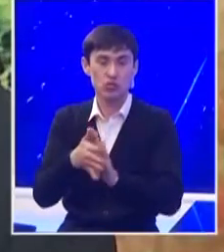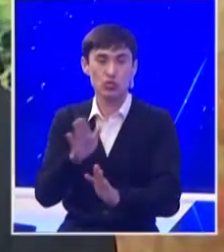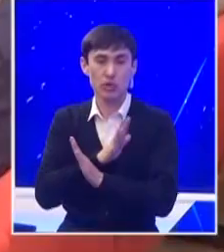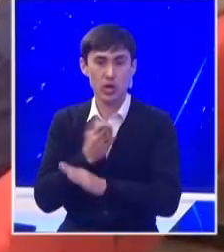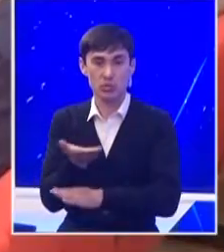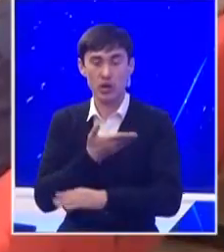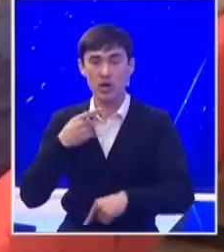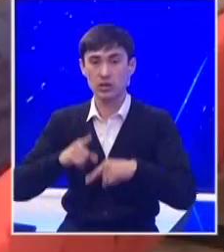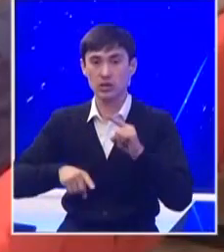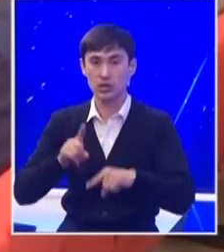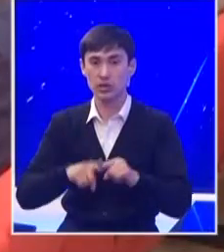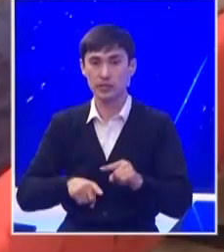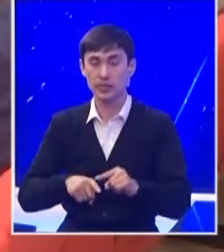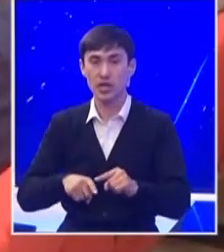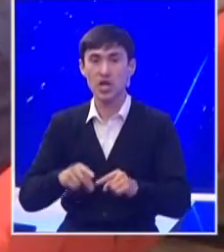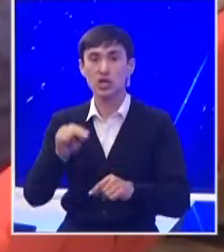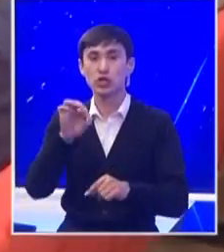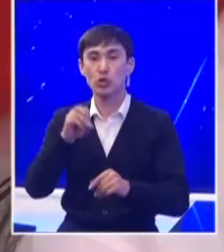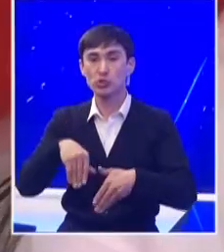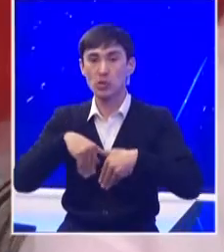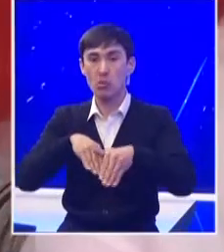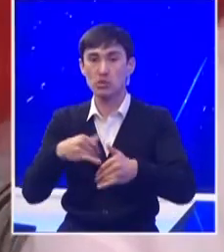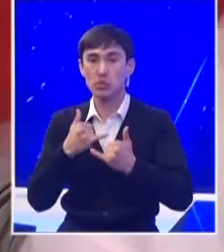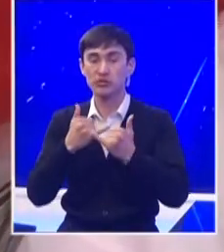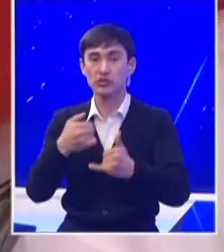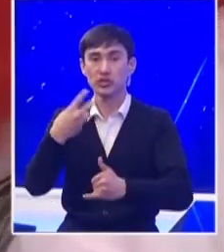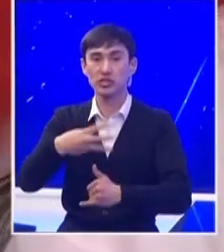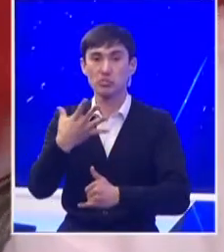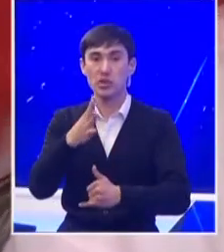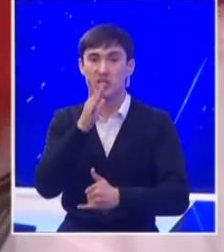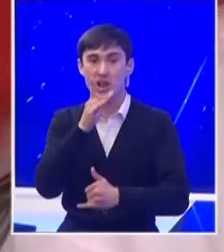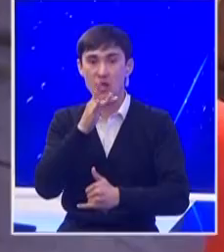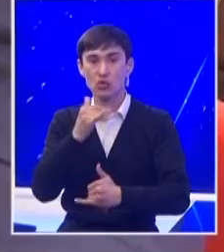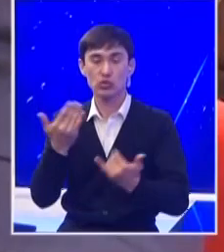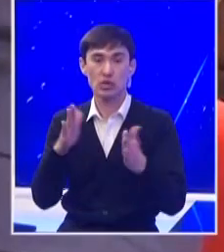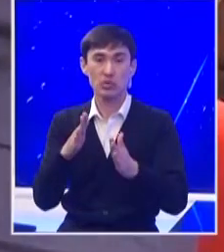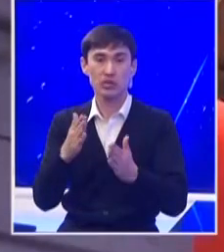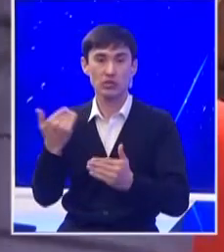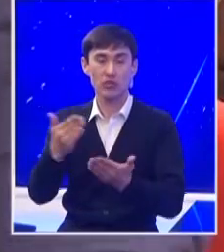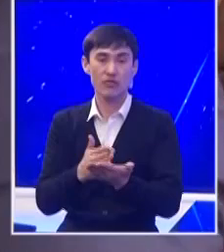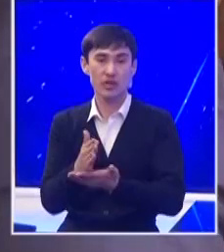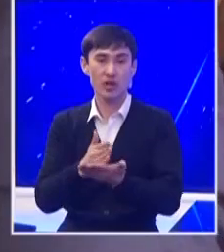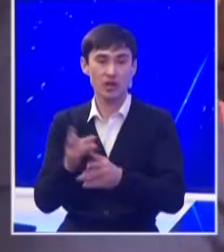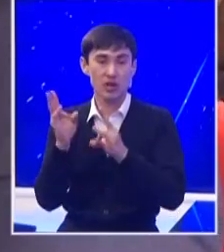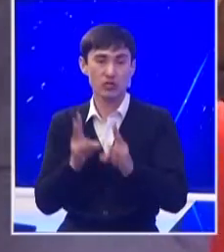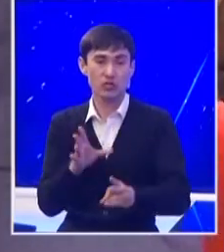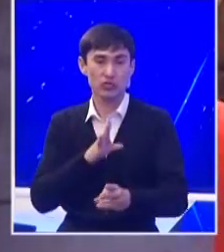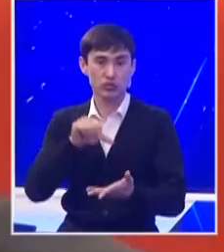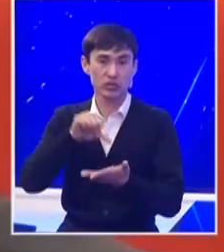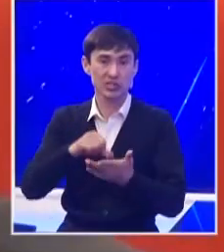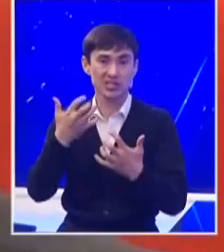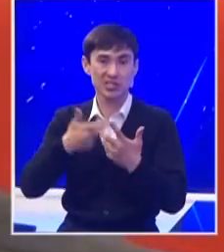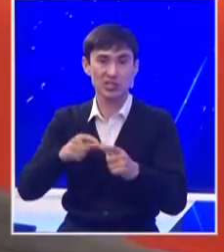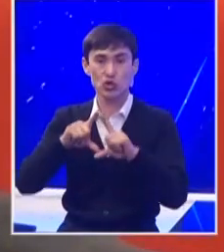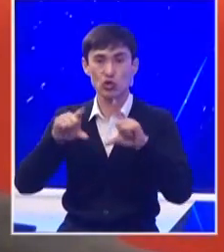соратники. Чернобыльский марш, посвященный 35-летию событий, был тепло принят ветеранами той катастрофы. Наряду с этим учащиеся средней